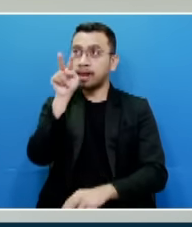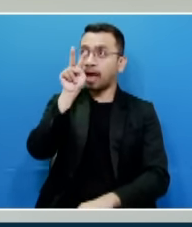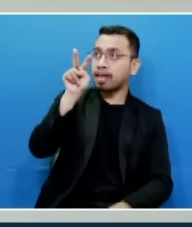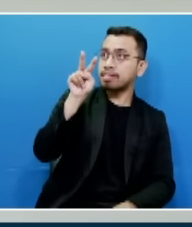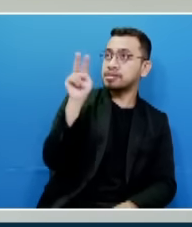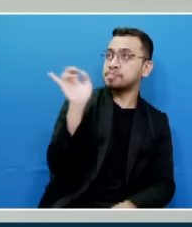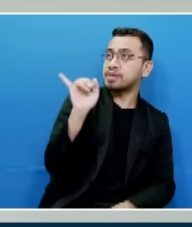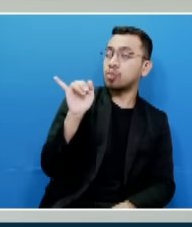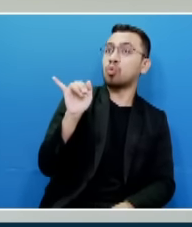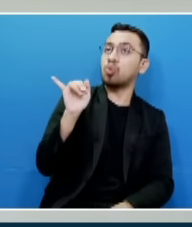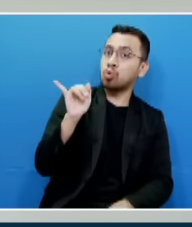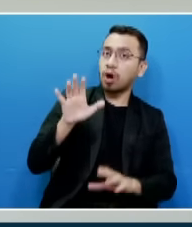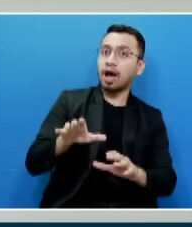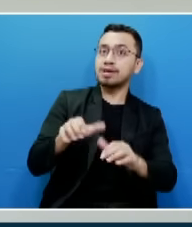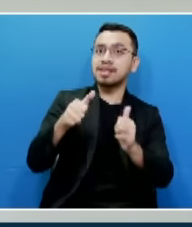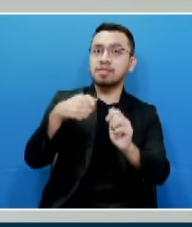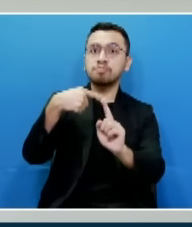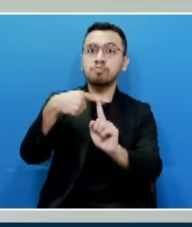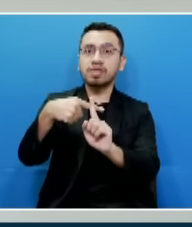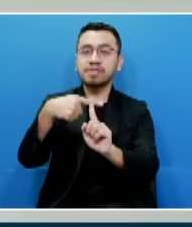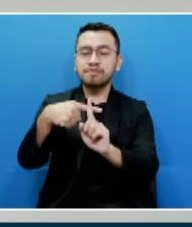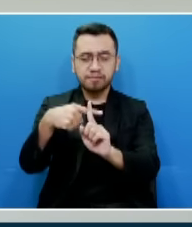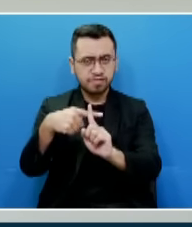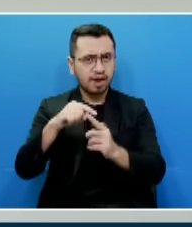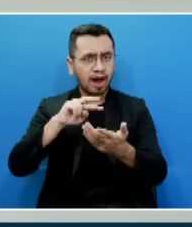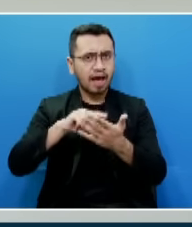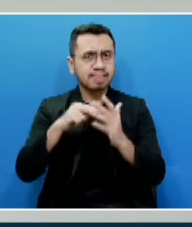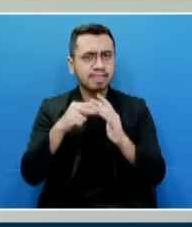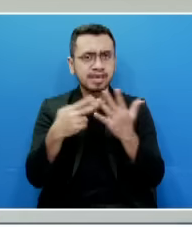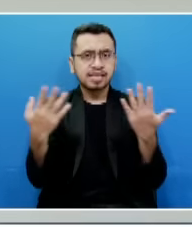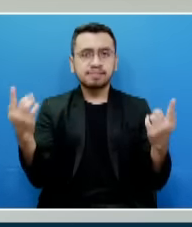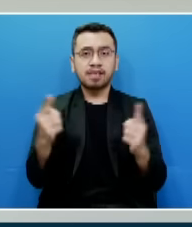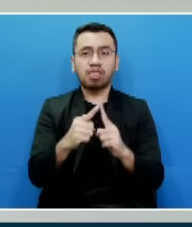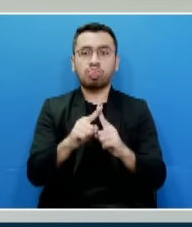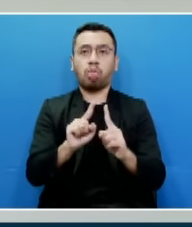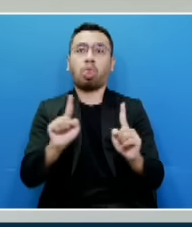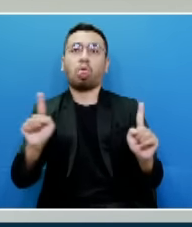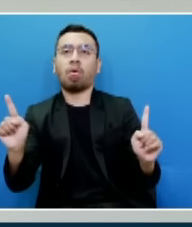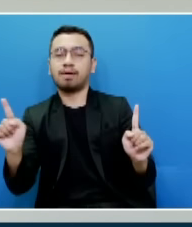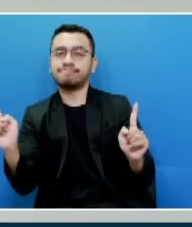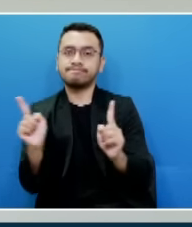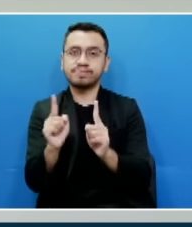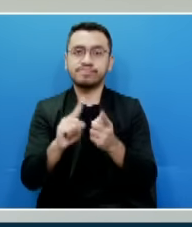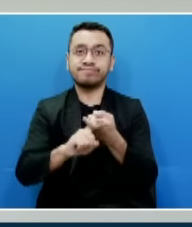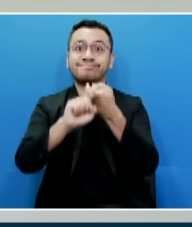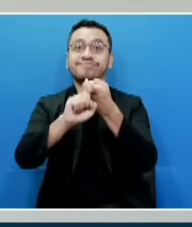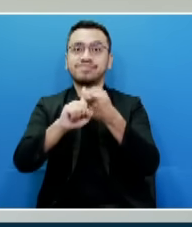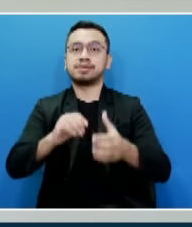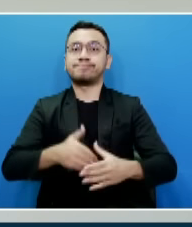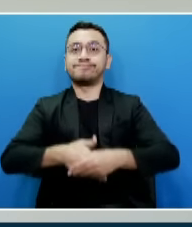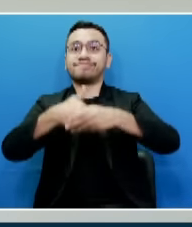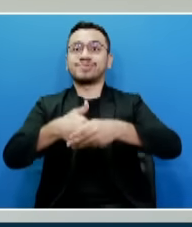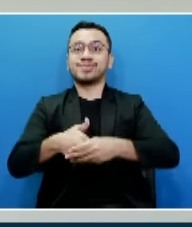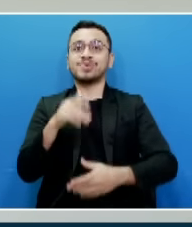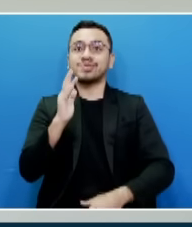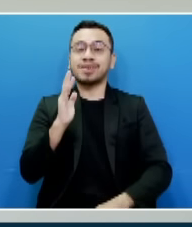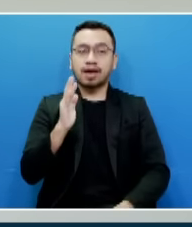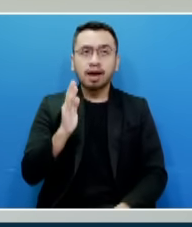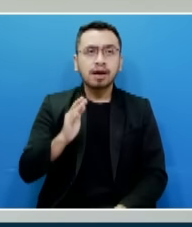makna yang positif dalam pengertian semacam rekonsiliatif gitu rekonsiliasi antara dua tokoh yang sedang